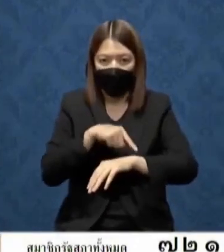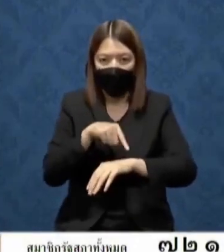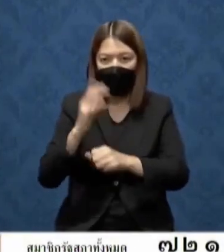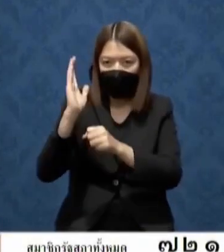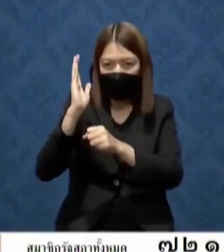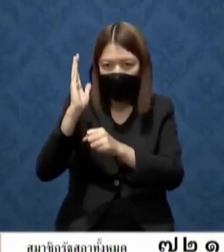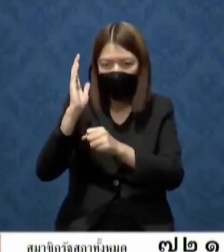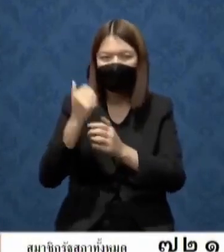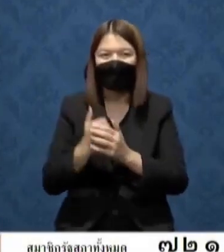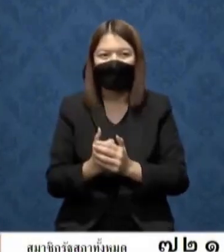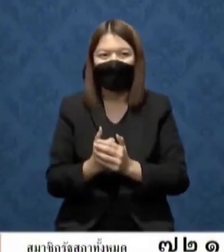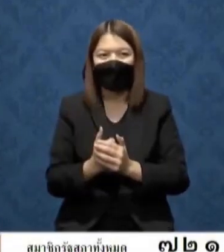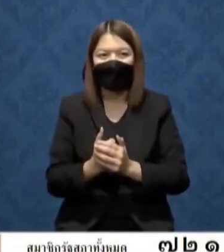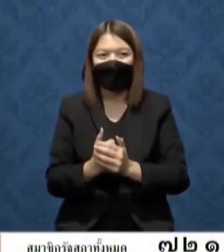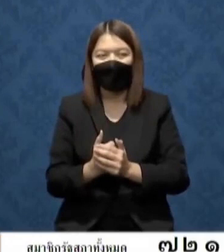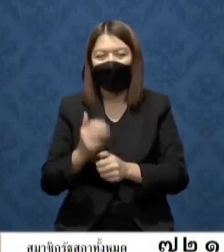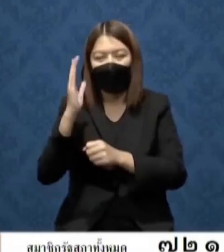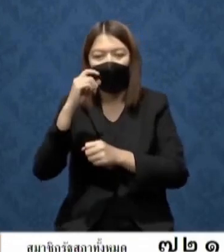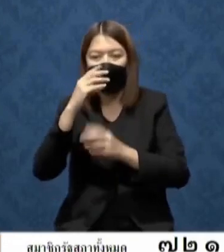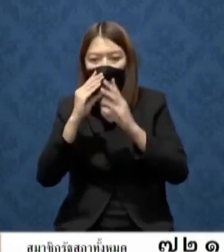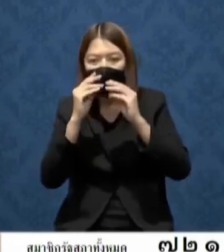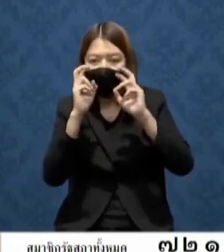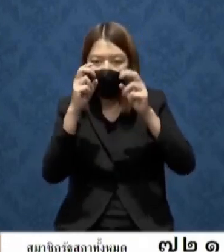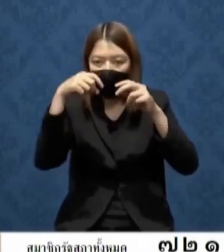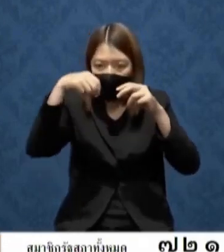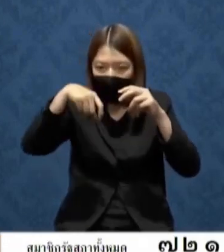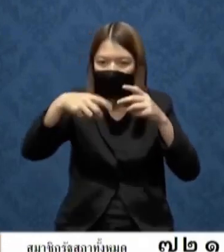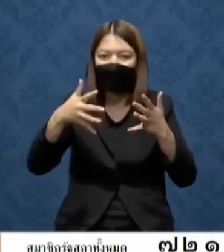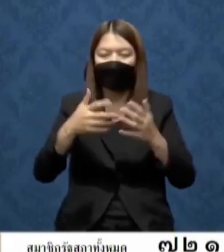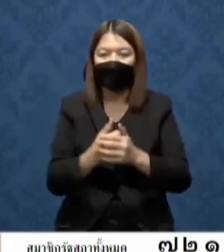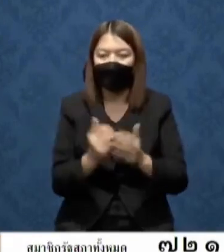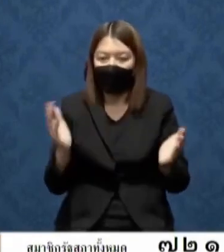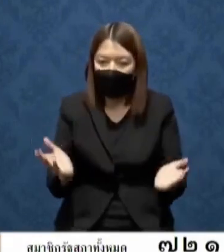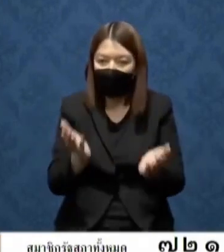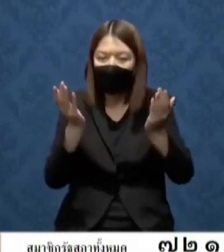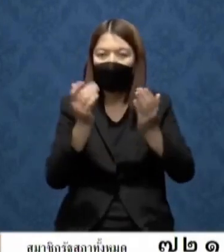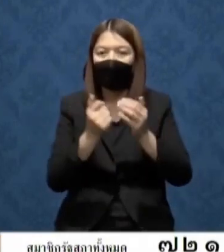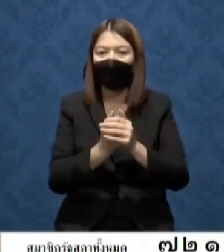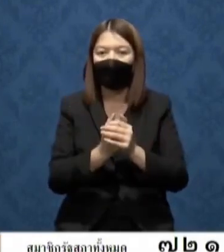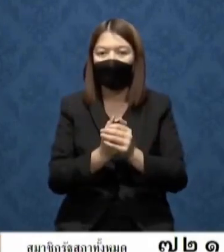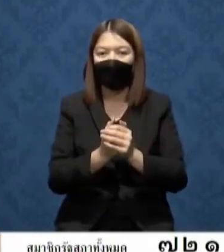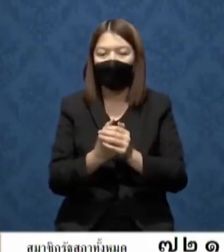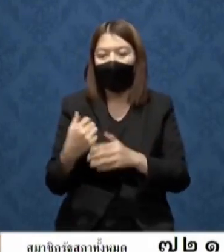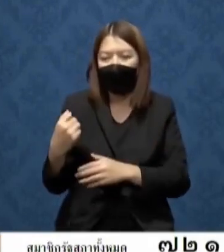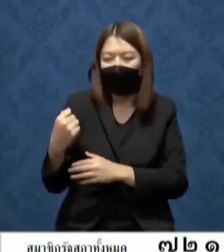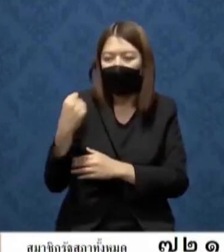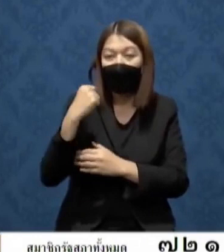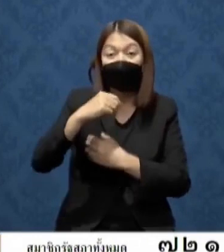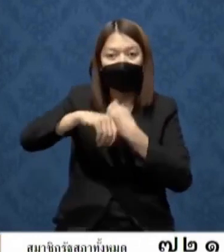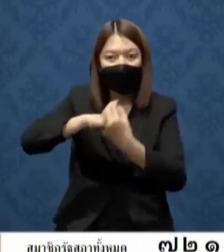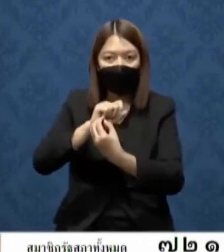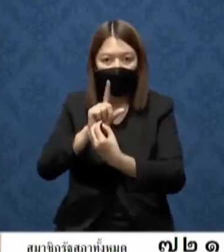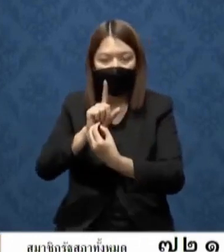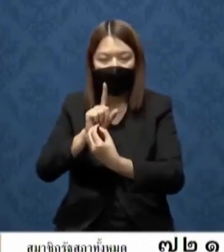ประสิทธภาพผมคงจะไม่อภิปลายสามครันการที่จะสนัถนุนวาการเกจอำนาจคือการเกิจพลังทางเศรษฐกิ